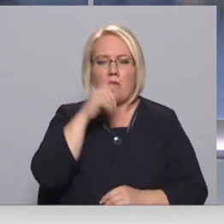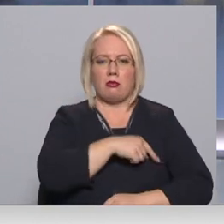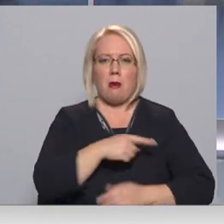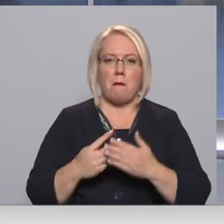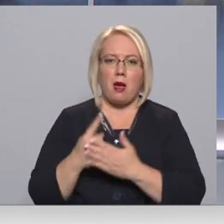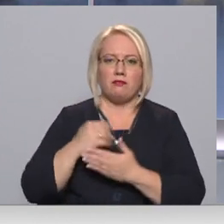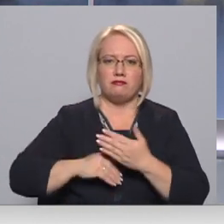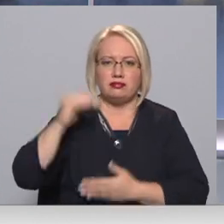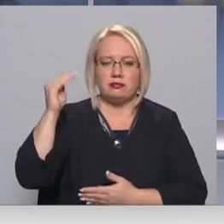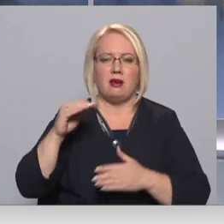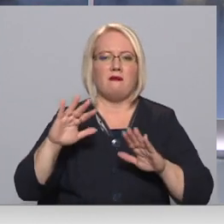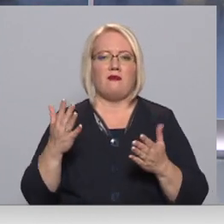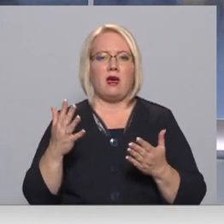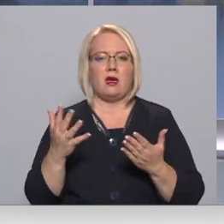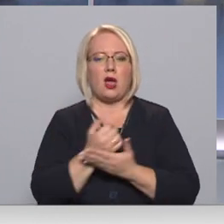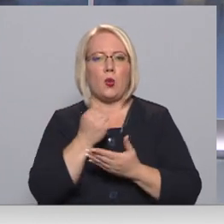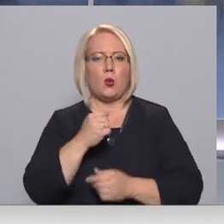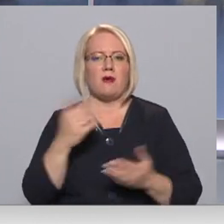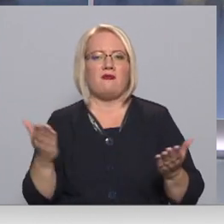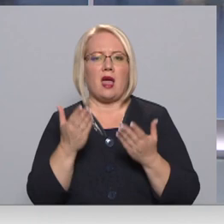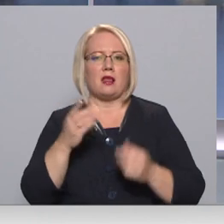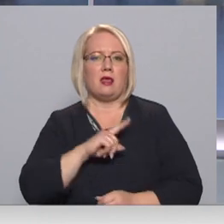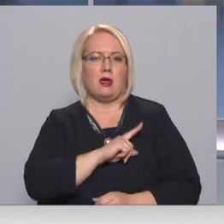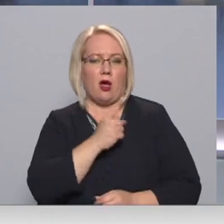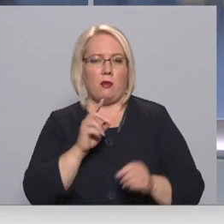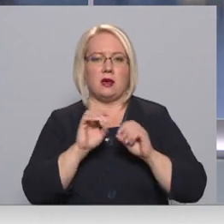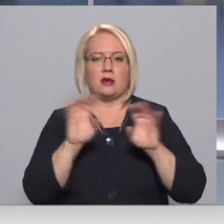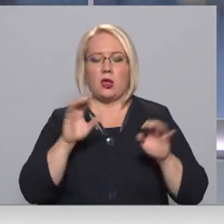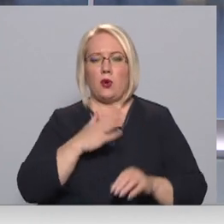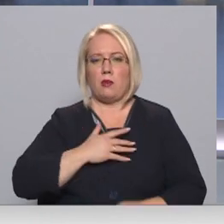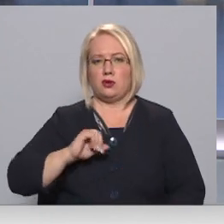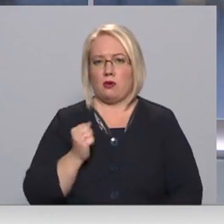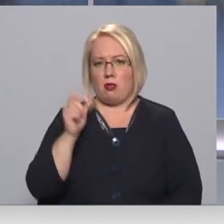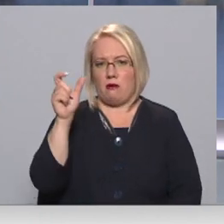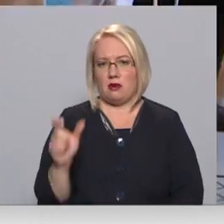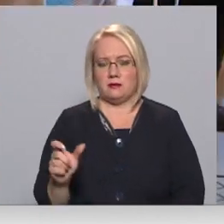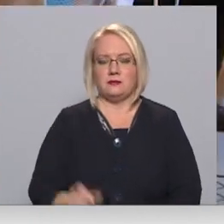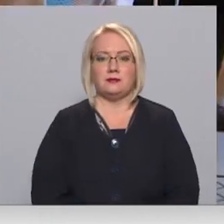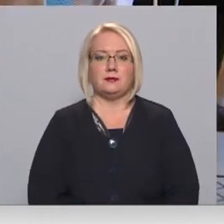paaugstinājusies temperatūra vai gūta viegla trauma, skaidroja kolēģis Dāvis Freidenfelds.